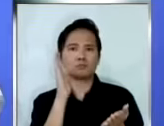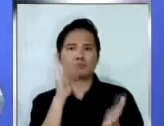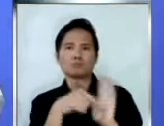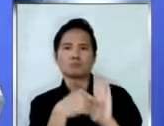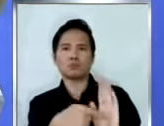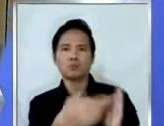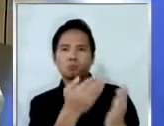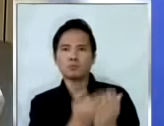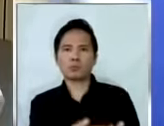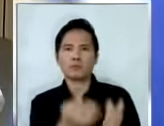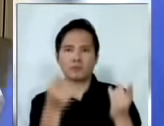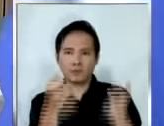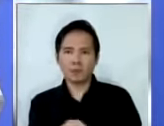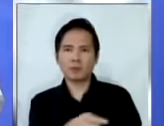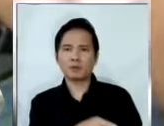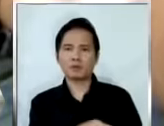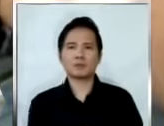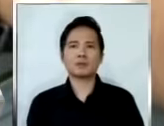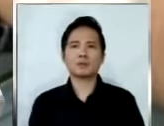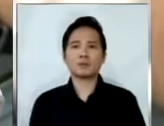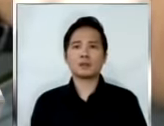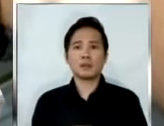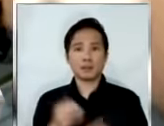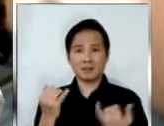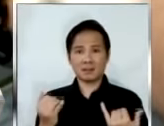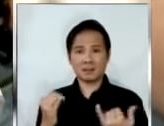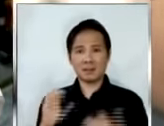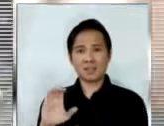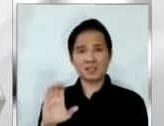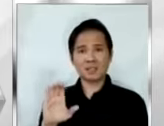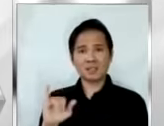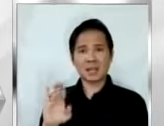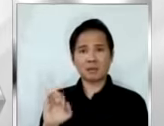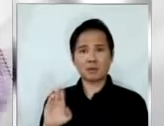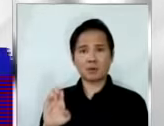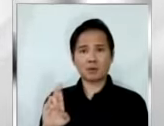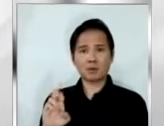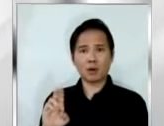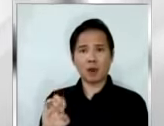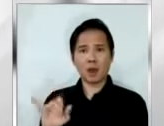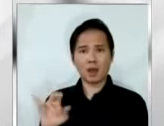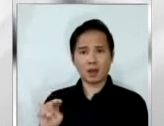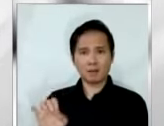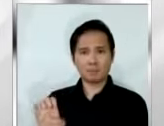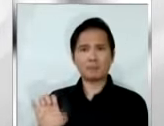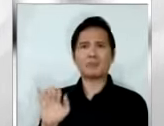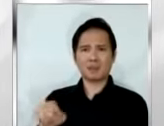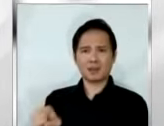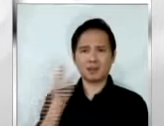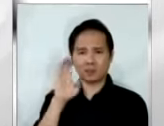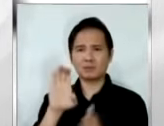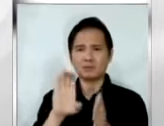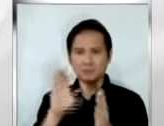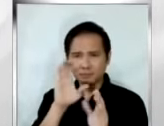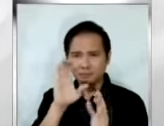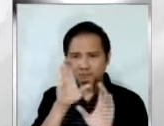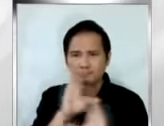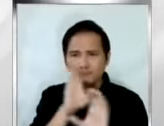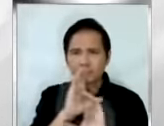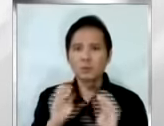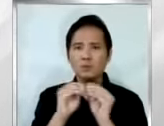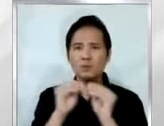Division, kaya naman nilang ma-check kung nahack nga o hindi ang isang account. Possible yun, ma'am, kasi sa mga experience natin dati, may